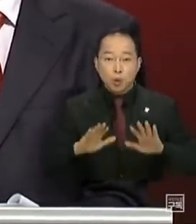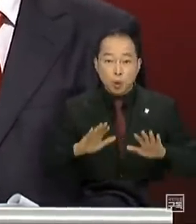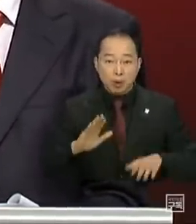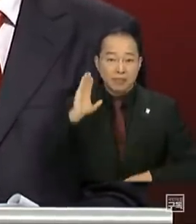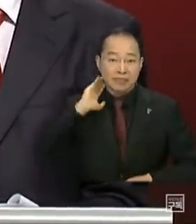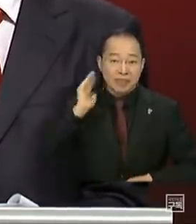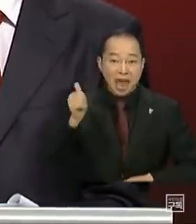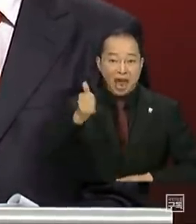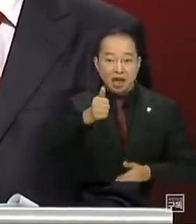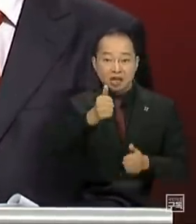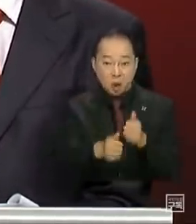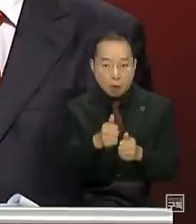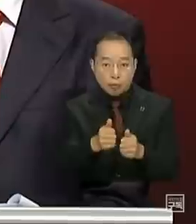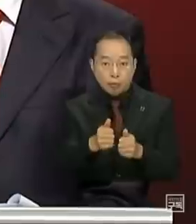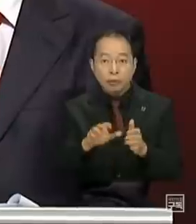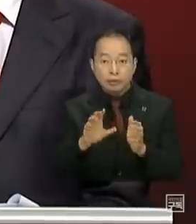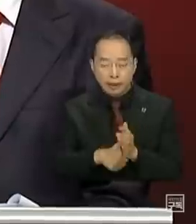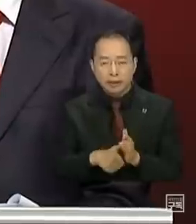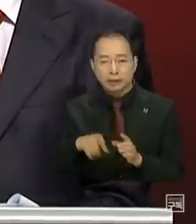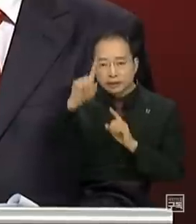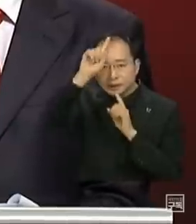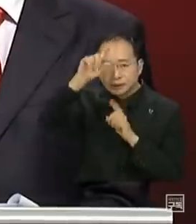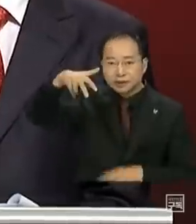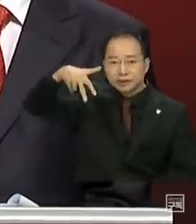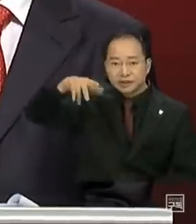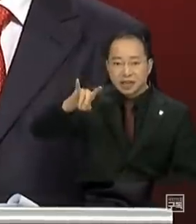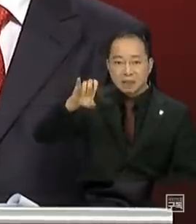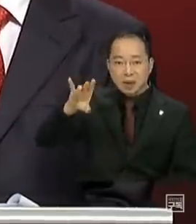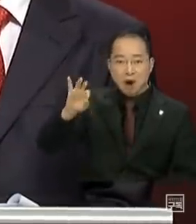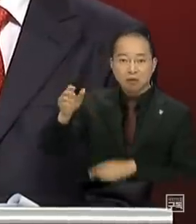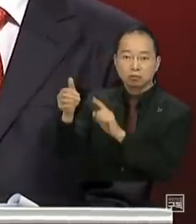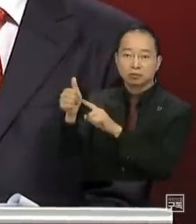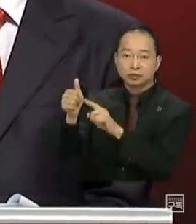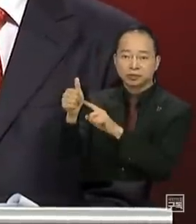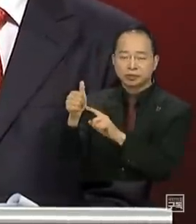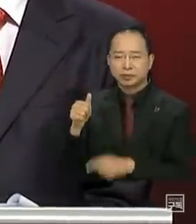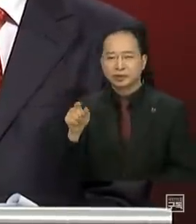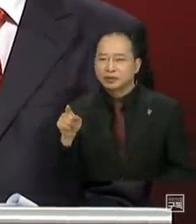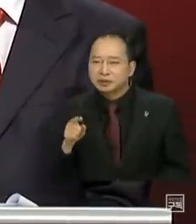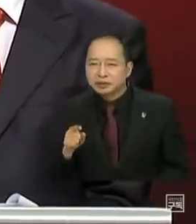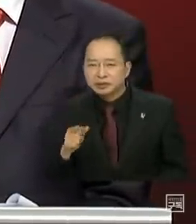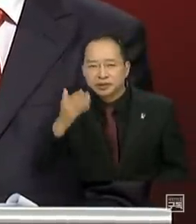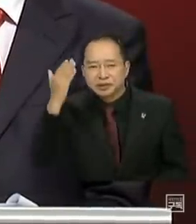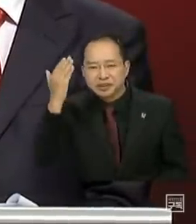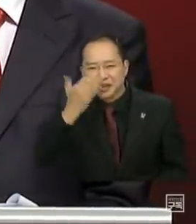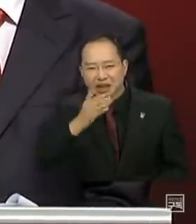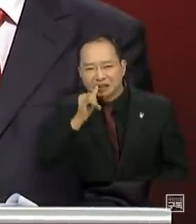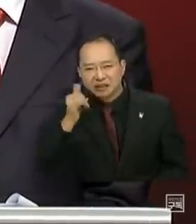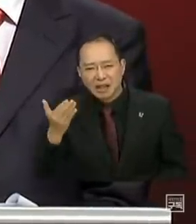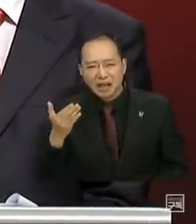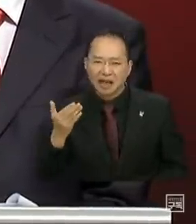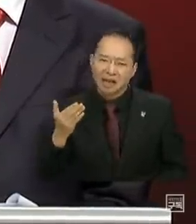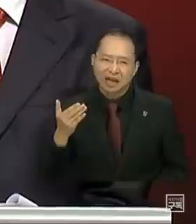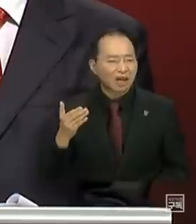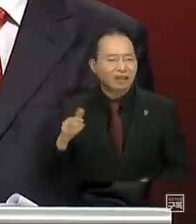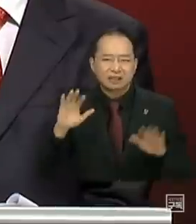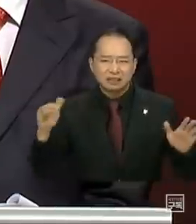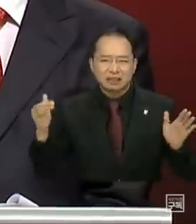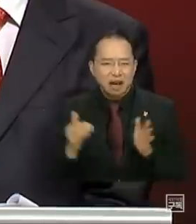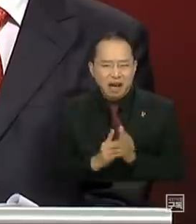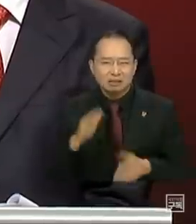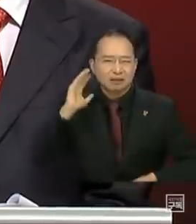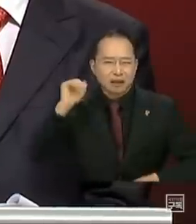대선은 이재명 후보가 사실 도덕성 측면에서는 아마 대선 후보